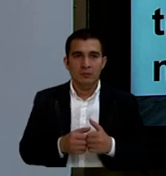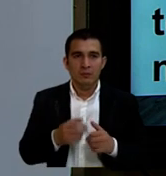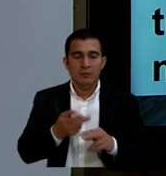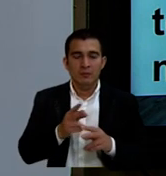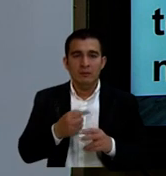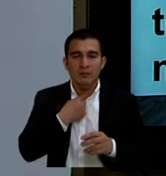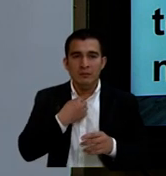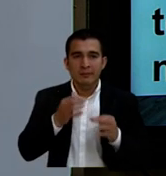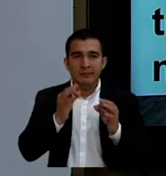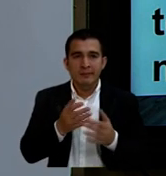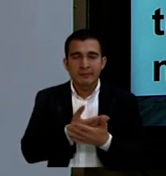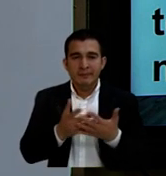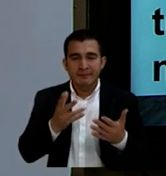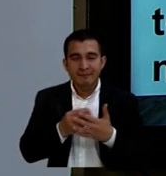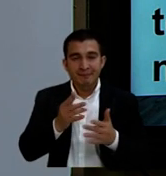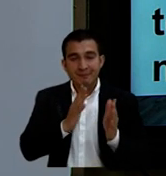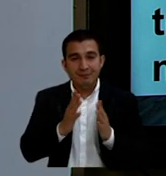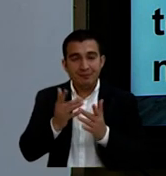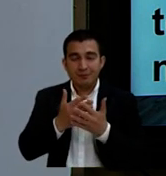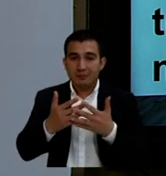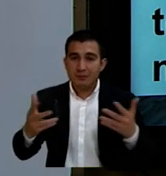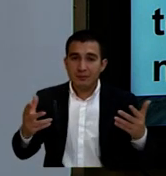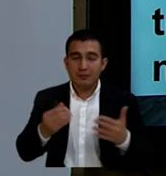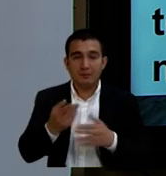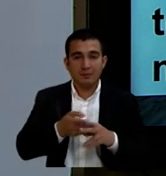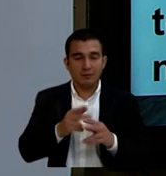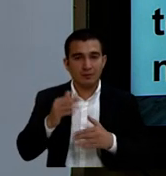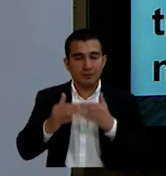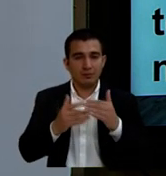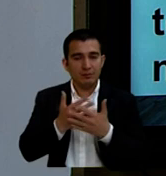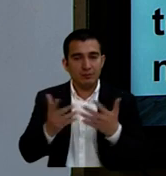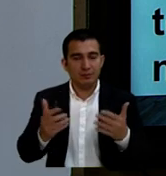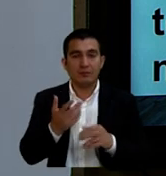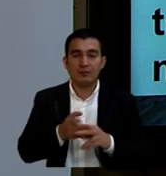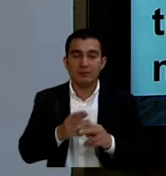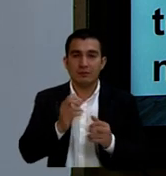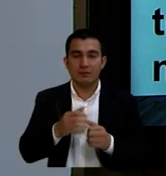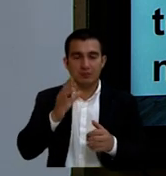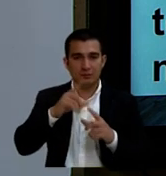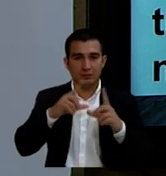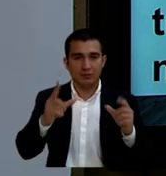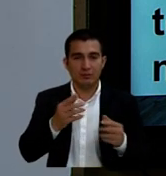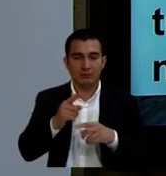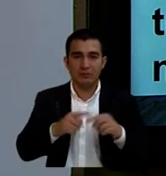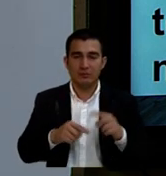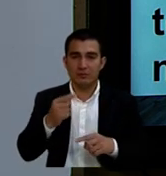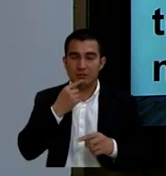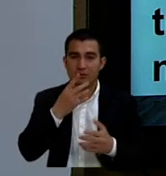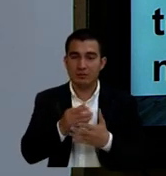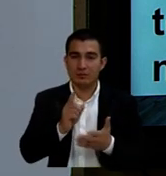Nutqning to'g'riligi boshqa barcha kommunikativ sifatlarning poydevori vazifasini bajaradi. Maktab ona tili ta'limining asosiy